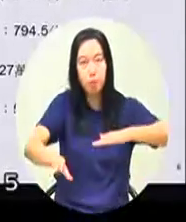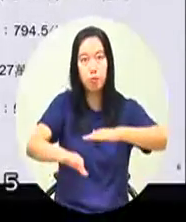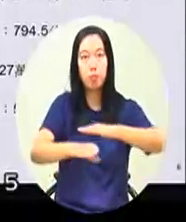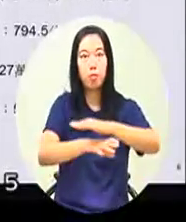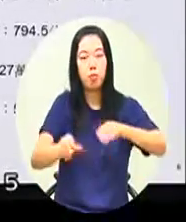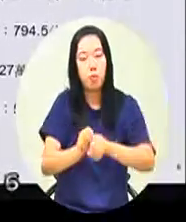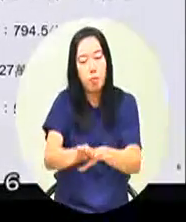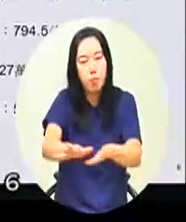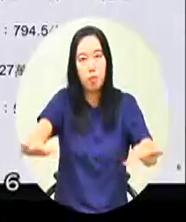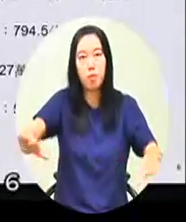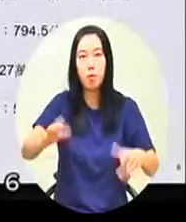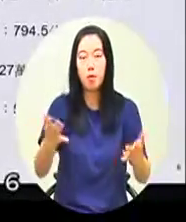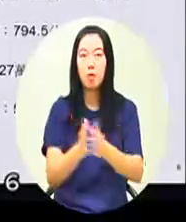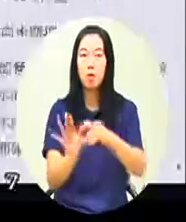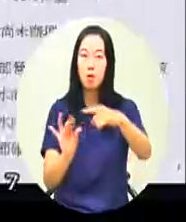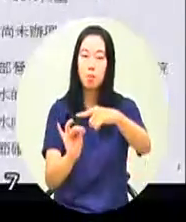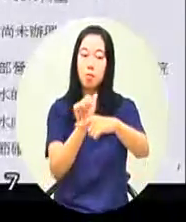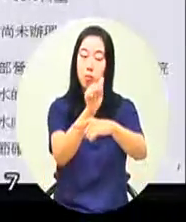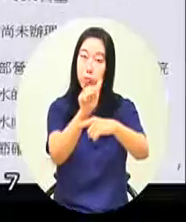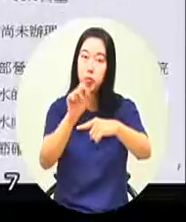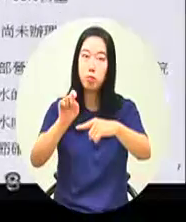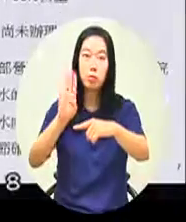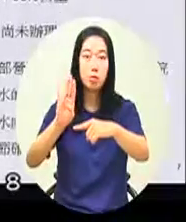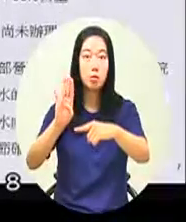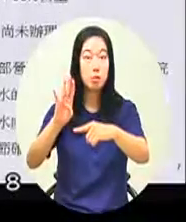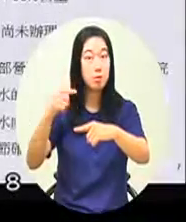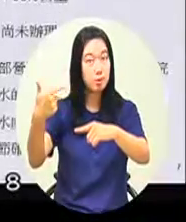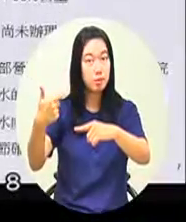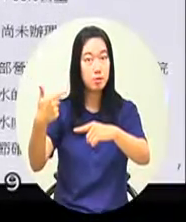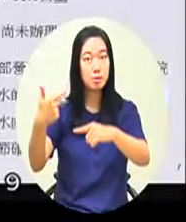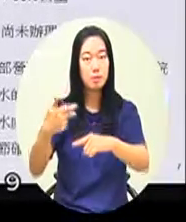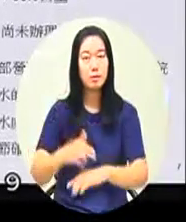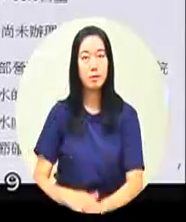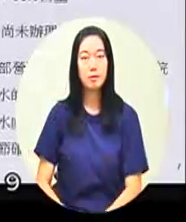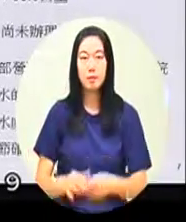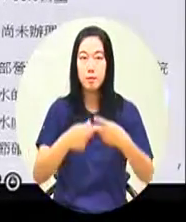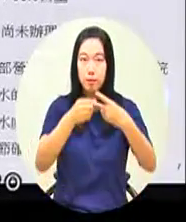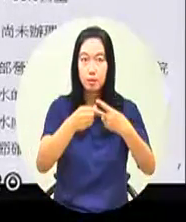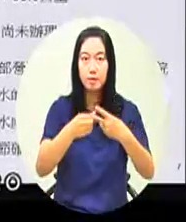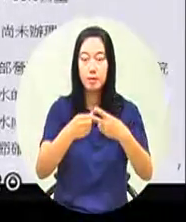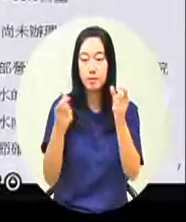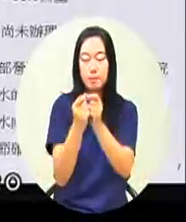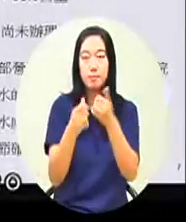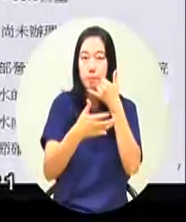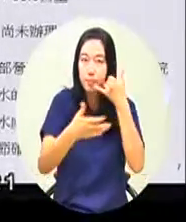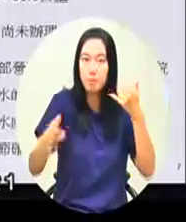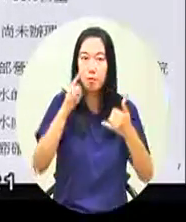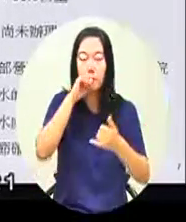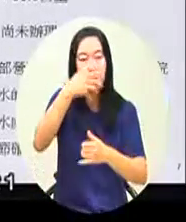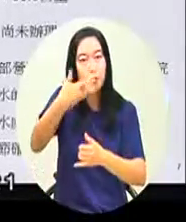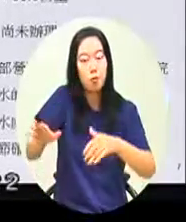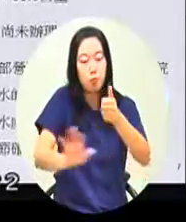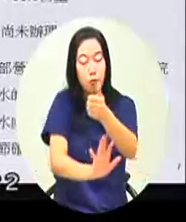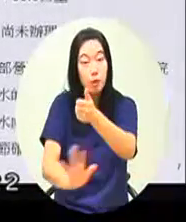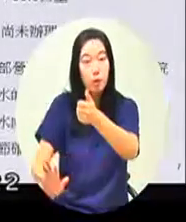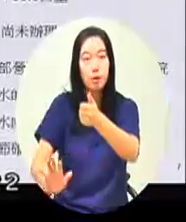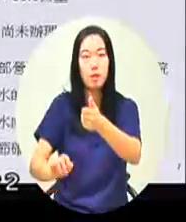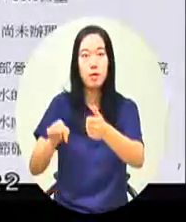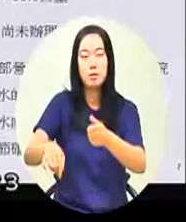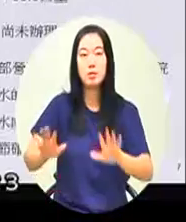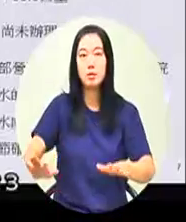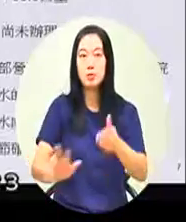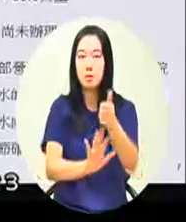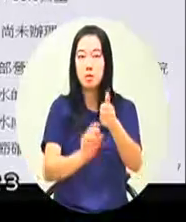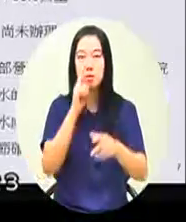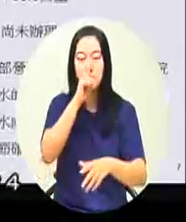到55.47%。那第二个是临海污水系统，那这个系统目前的污水厂还